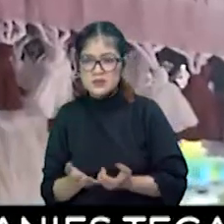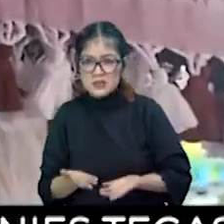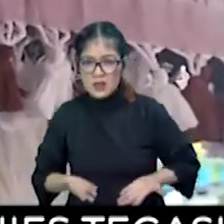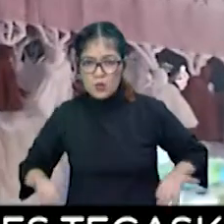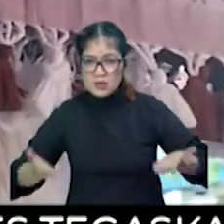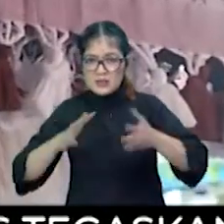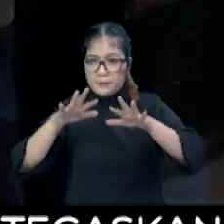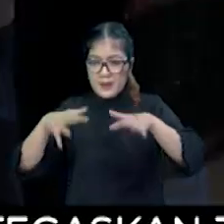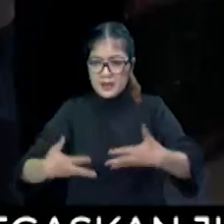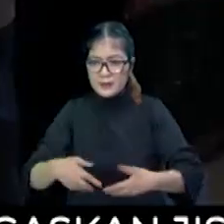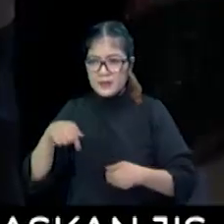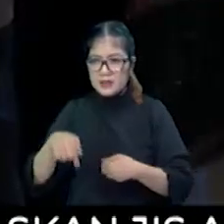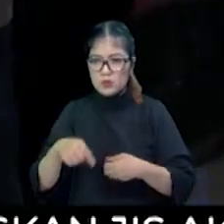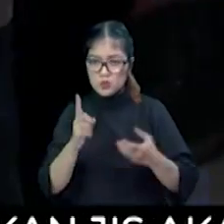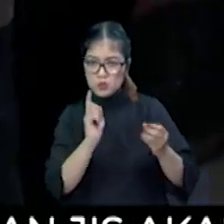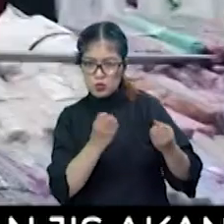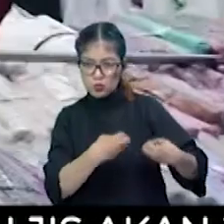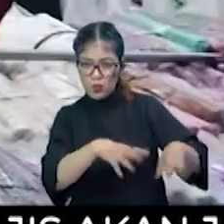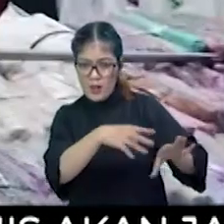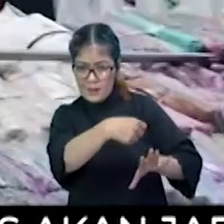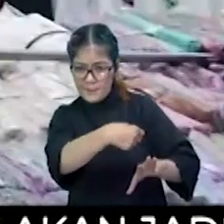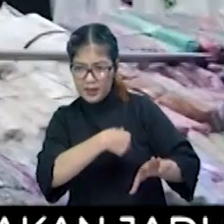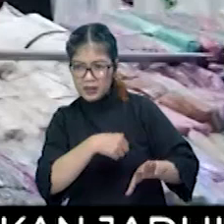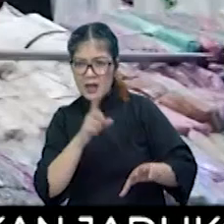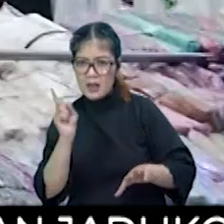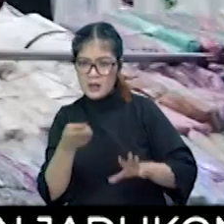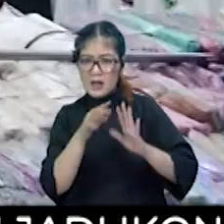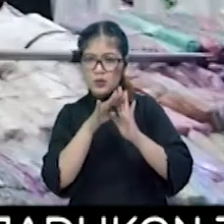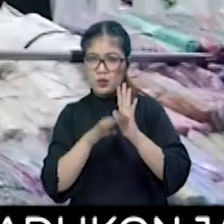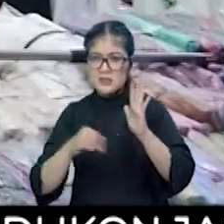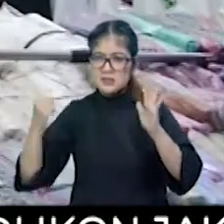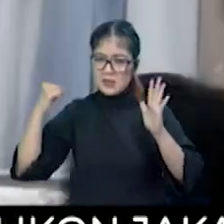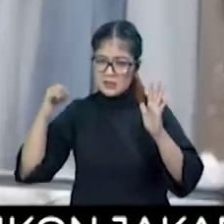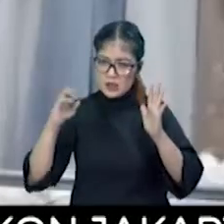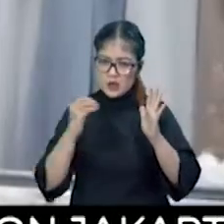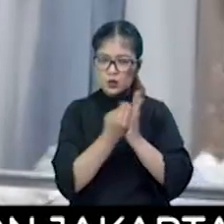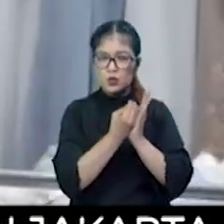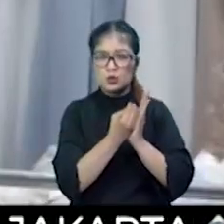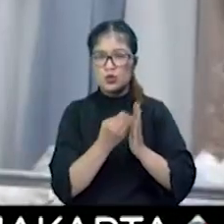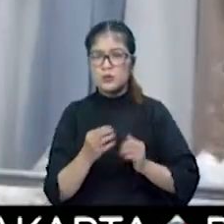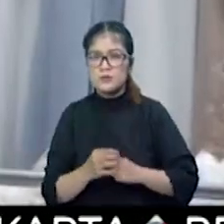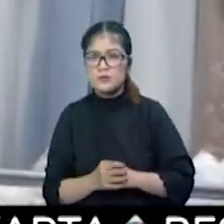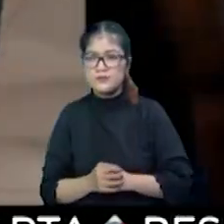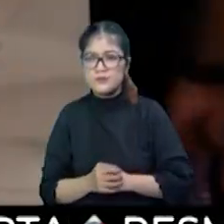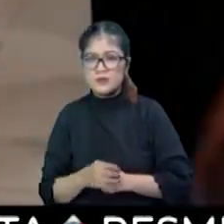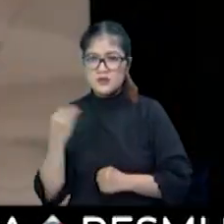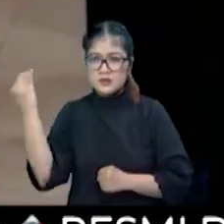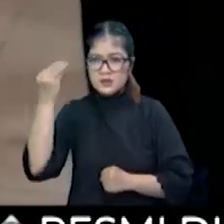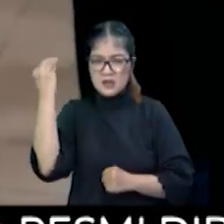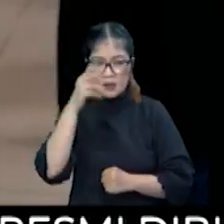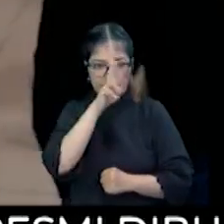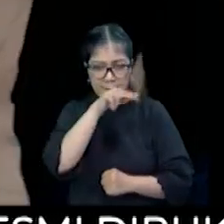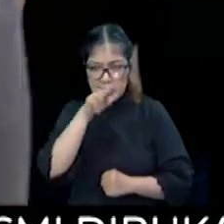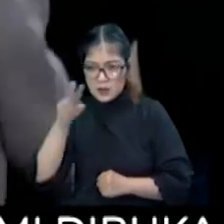pedagang dan pembeli di pasar Tanah Abang Jakarta Pusat wajib mematuhi protokol kesehatan petugas keamanan berkeliling untuk mengawasi penerapan